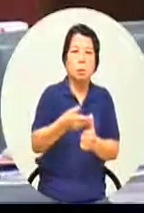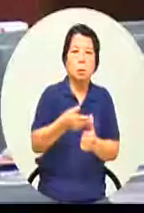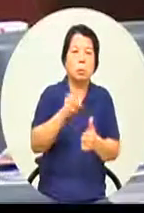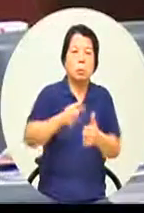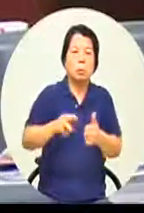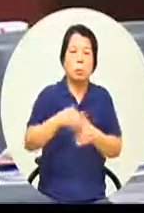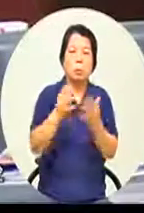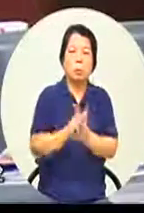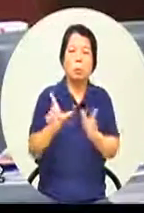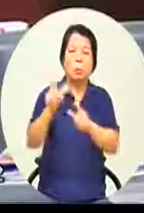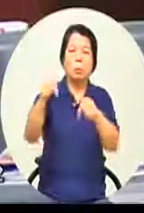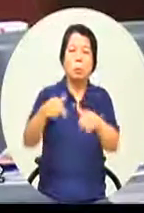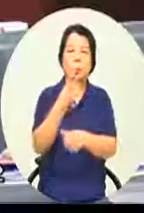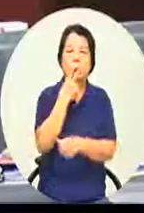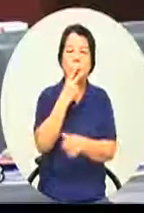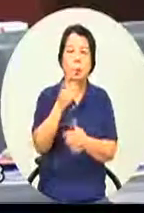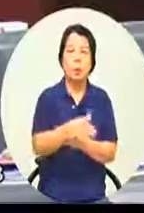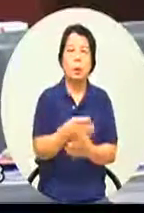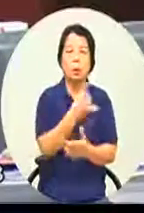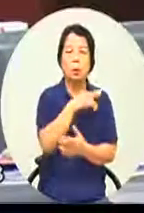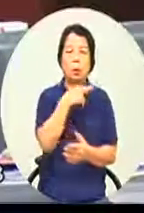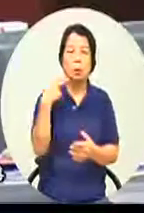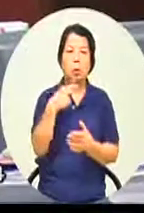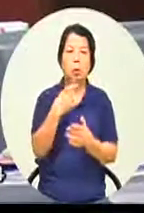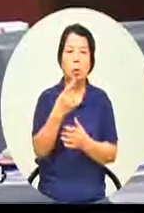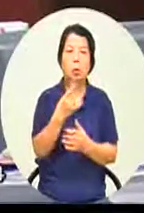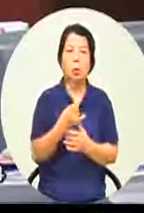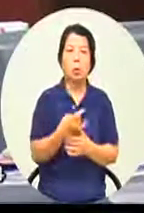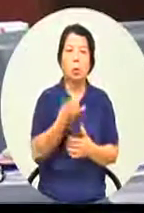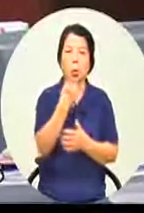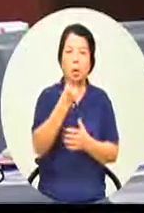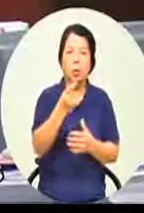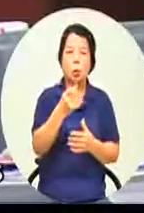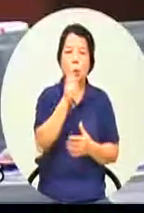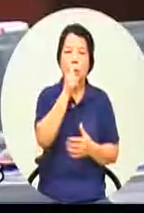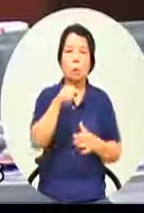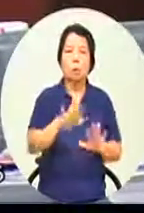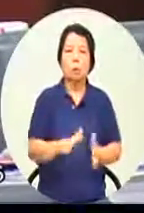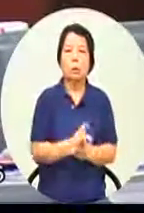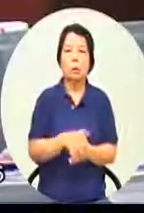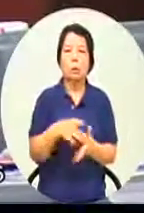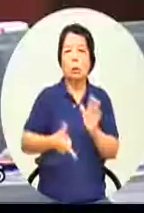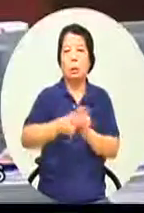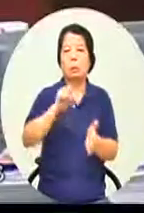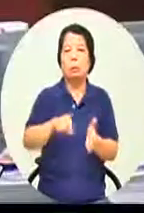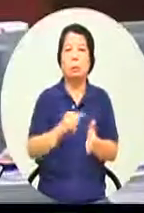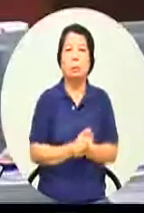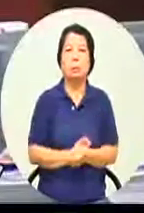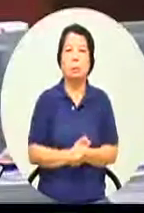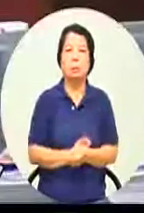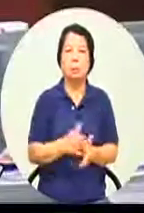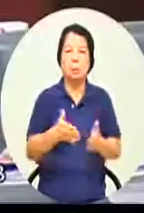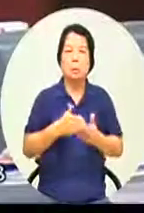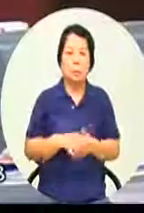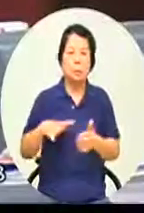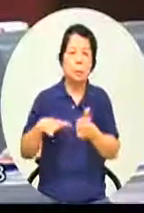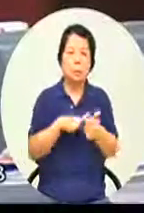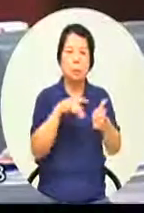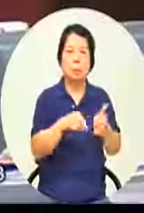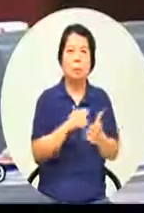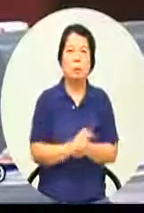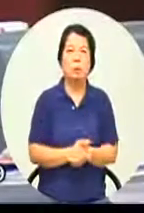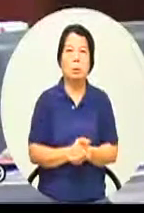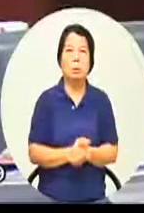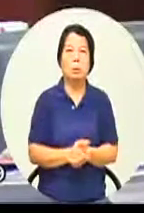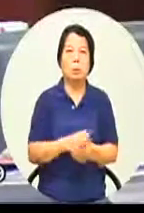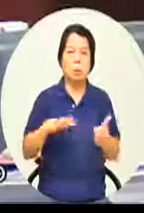东南亚因为系的一些导游。这个时间点缓不济急，我觉得根本人光是要带团的人都导游都